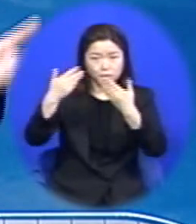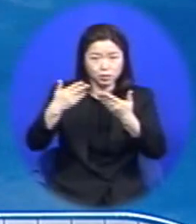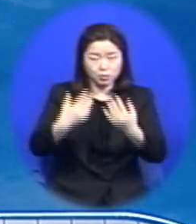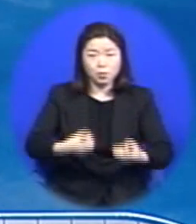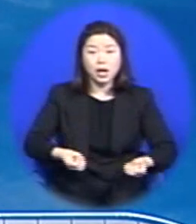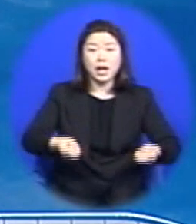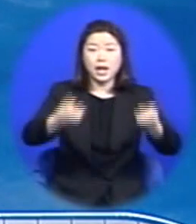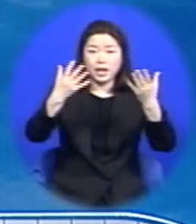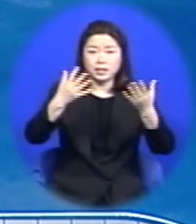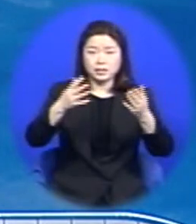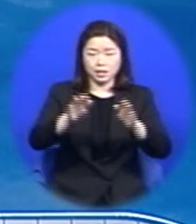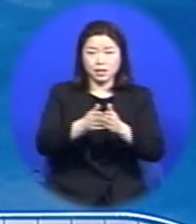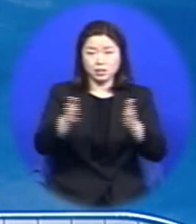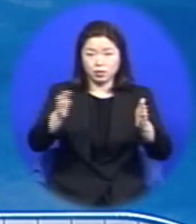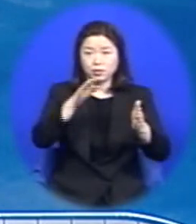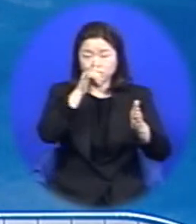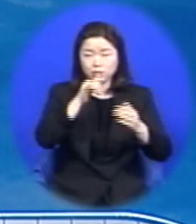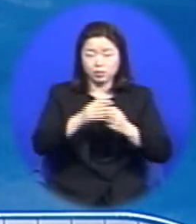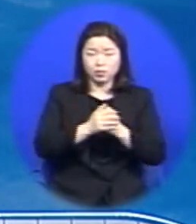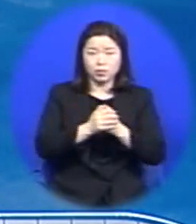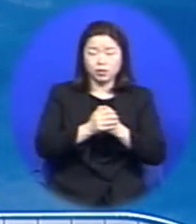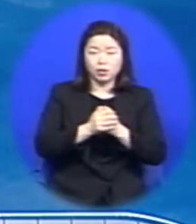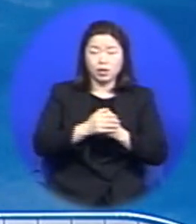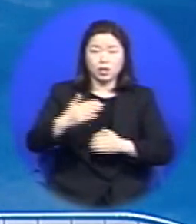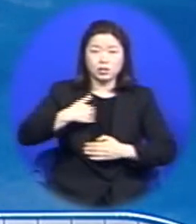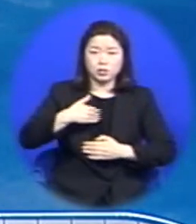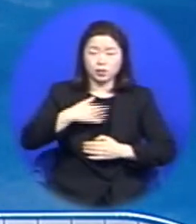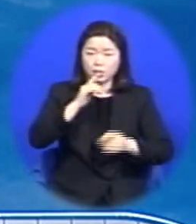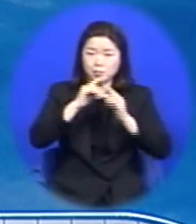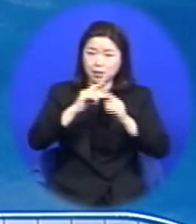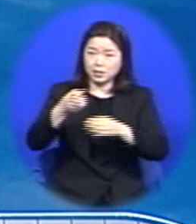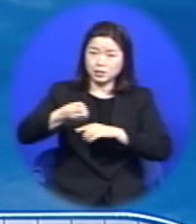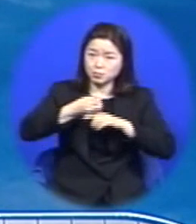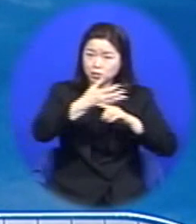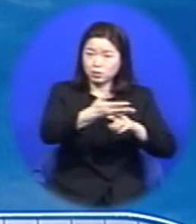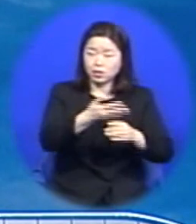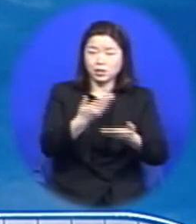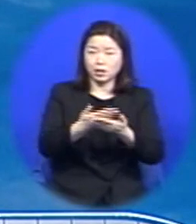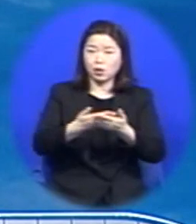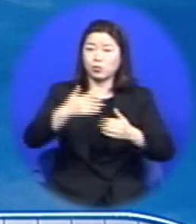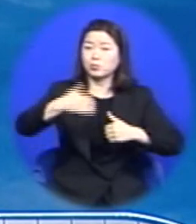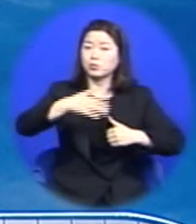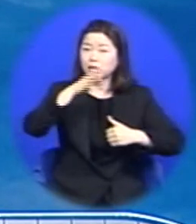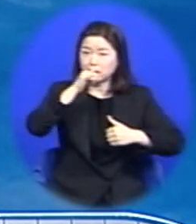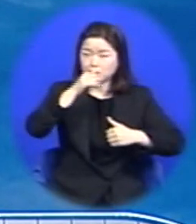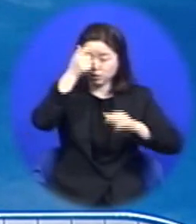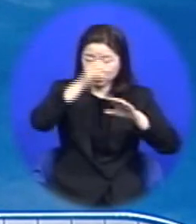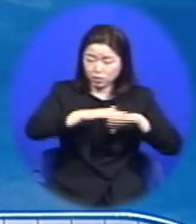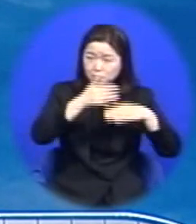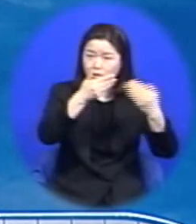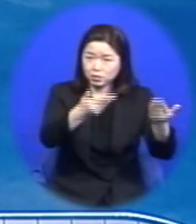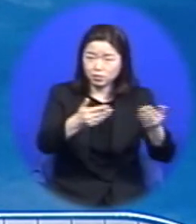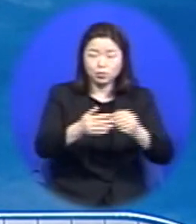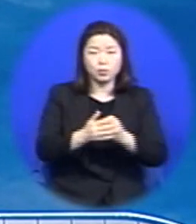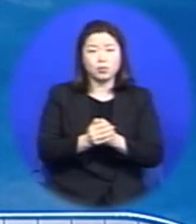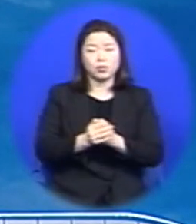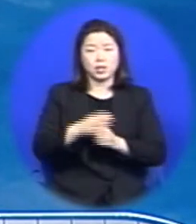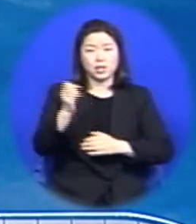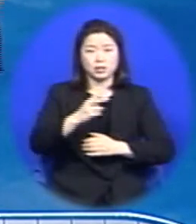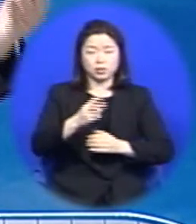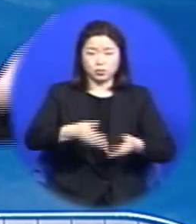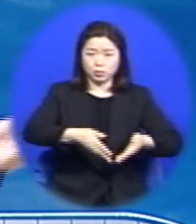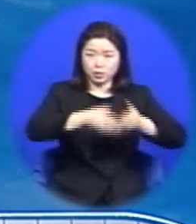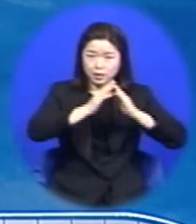잔치를, 파티를 열었습니다. 저에게 말씀을 전해달라고 해서 가서 예배 드리고 그리고